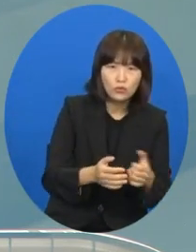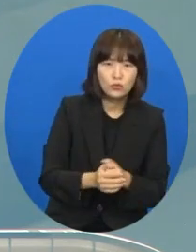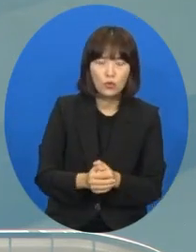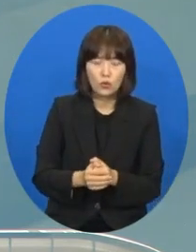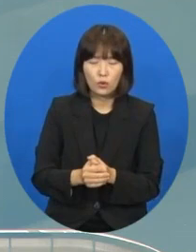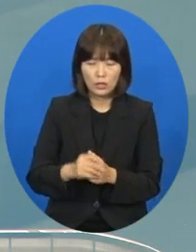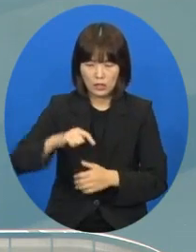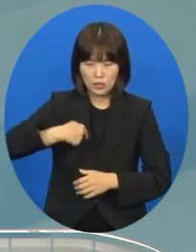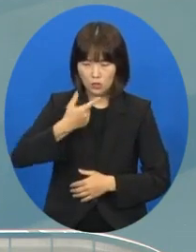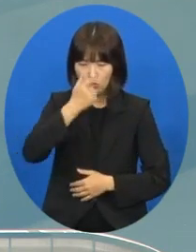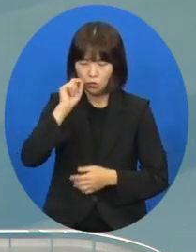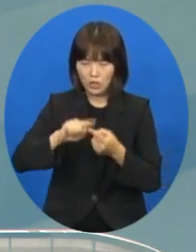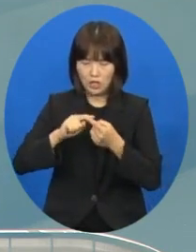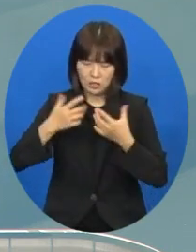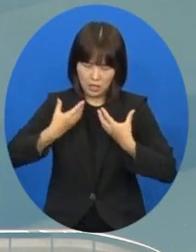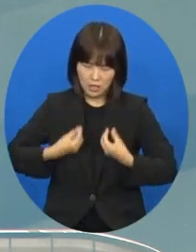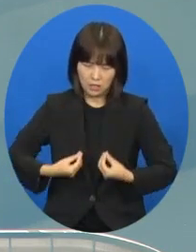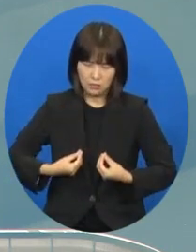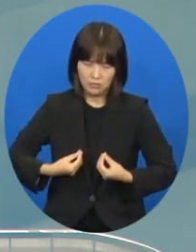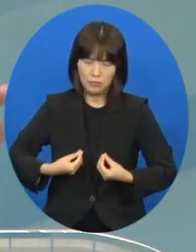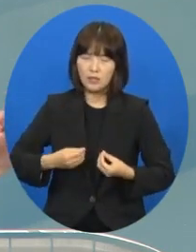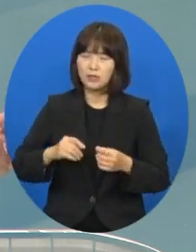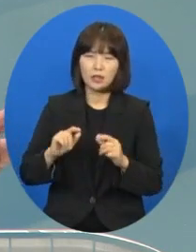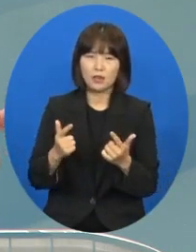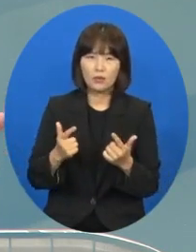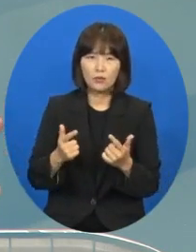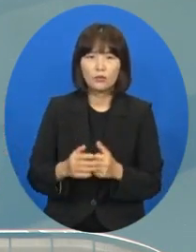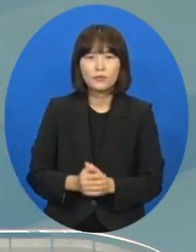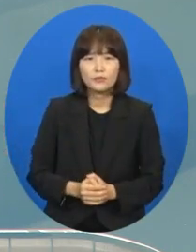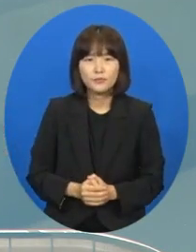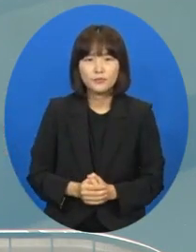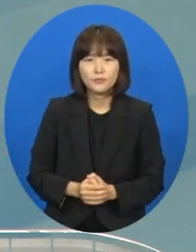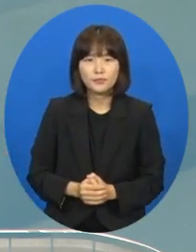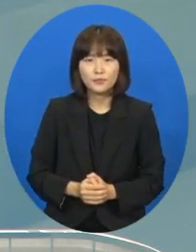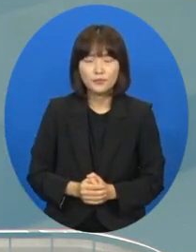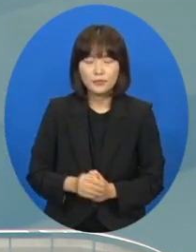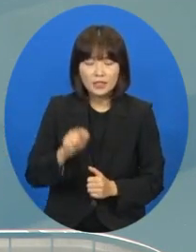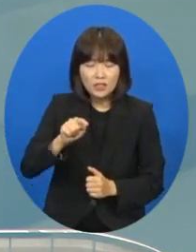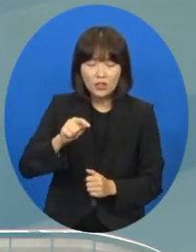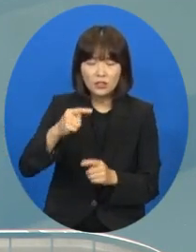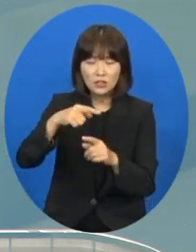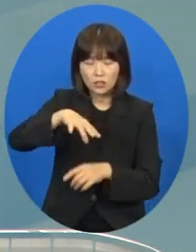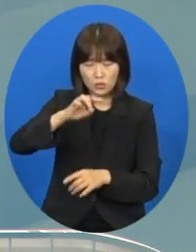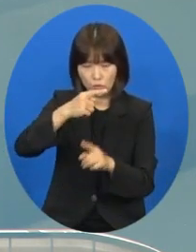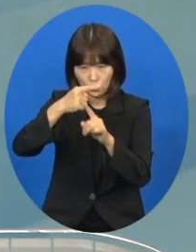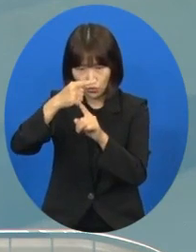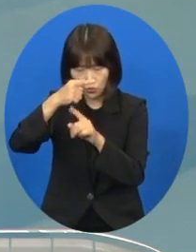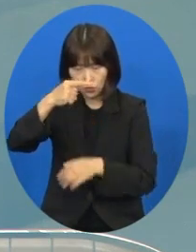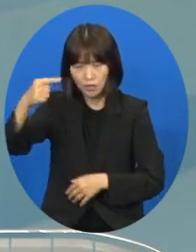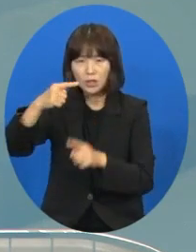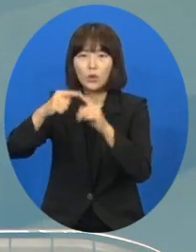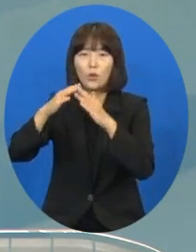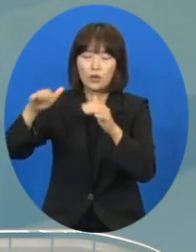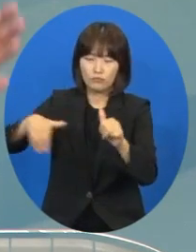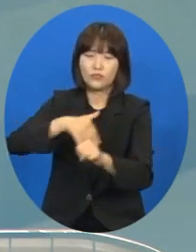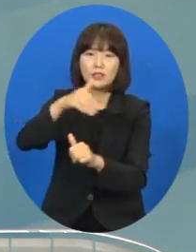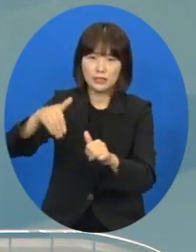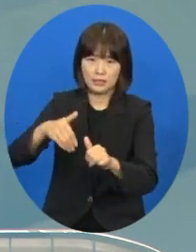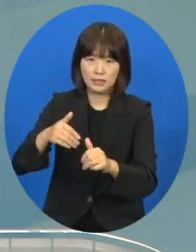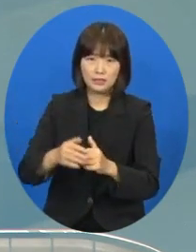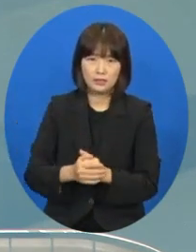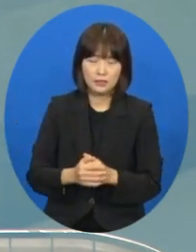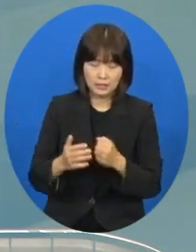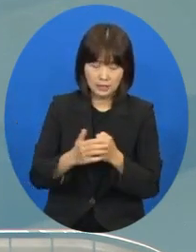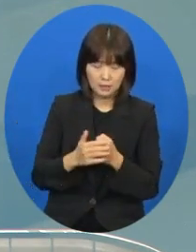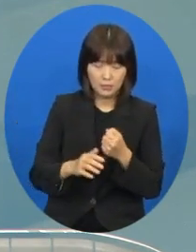낙심하고 무너지지 않고, 그러니까 세상 사람들이 초대교회 들어와 보고는 그냥 마음이